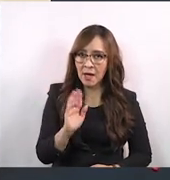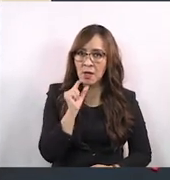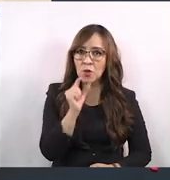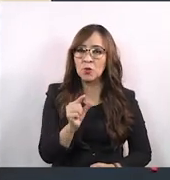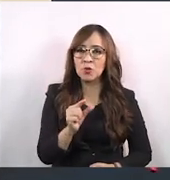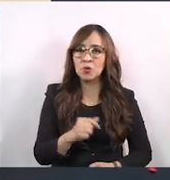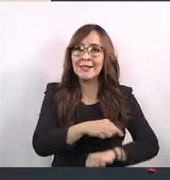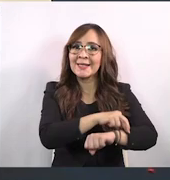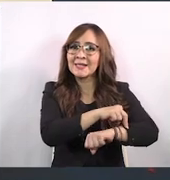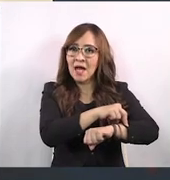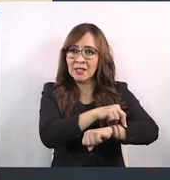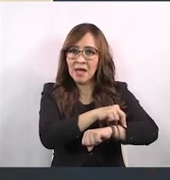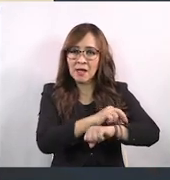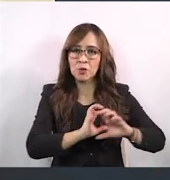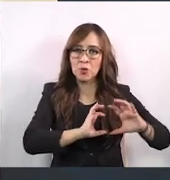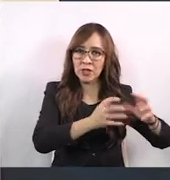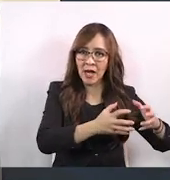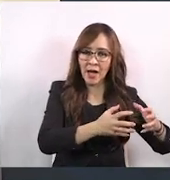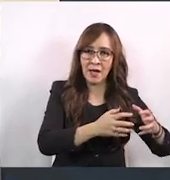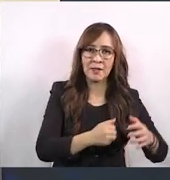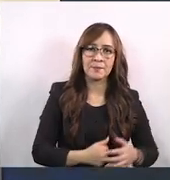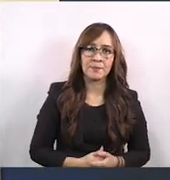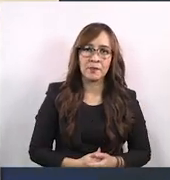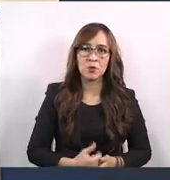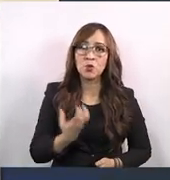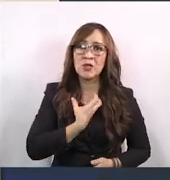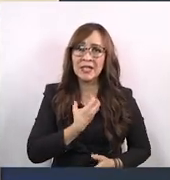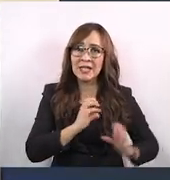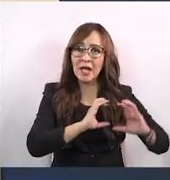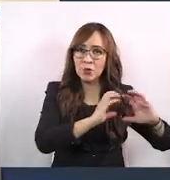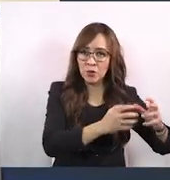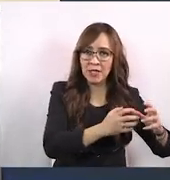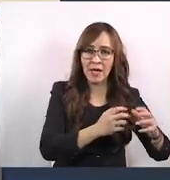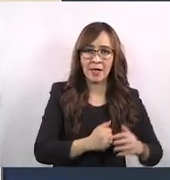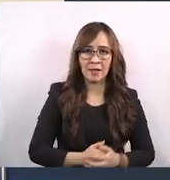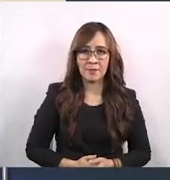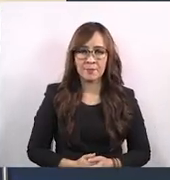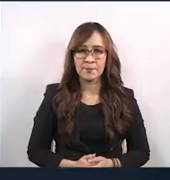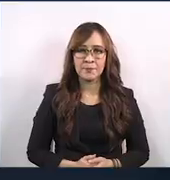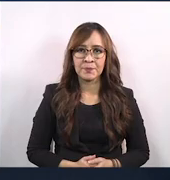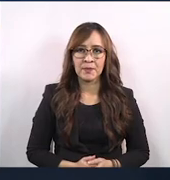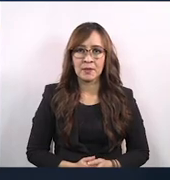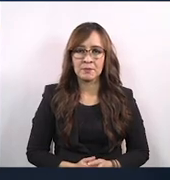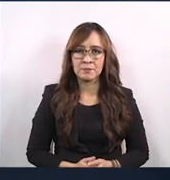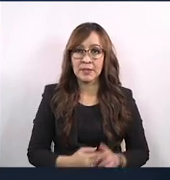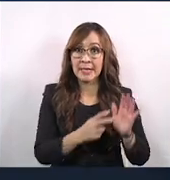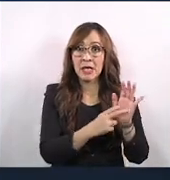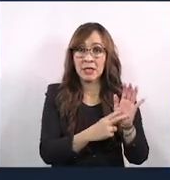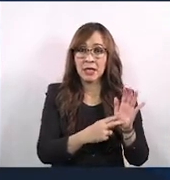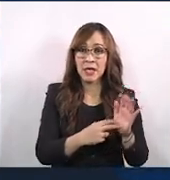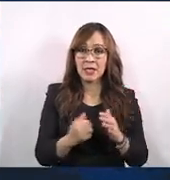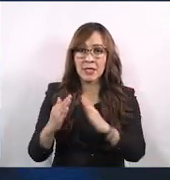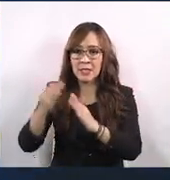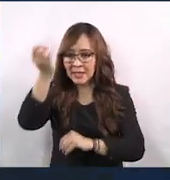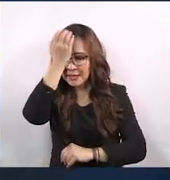Hai kepada hawa nafsu daging ini kerajaan berarti berkata ia pada seluruh kehendak Allah nilai-nilai kerajaan